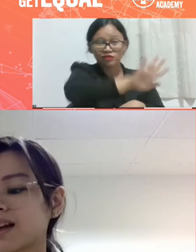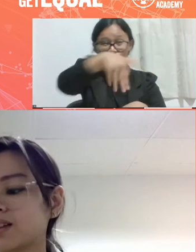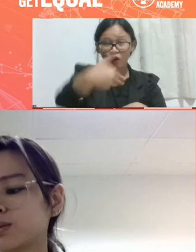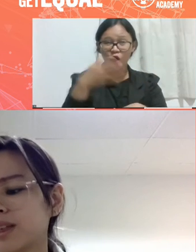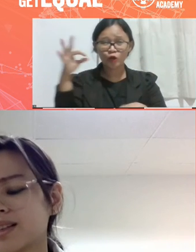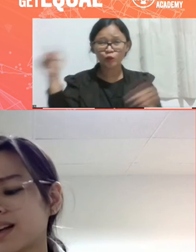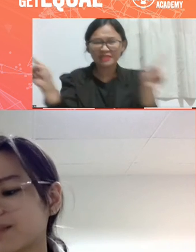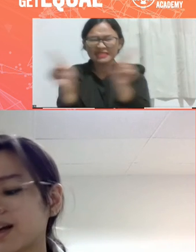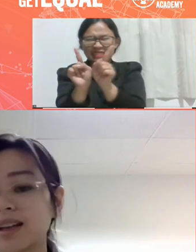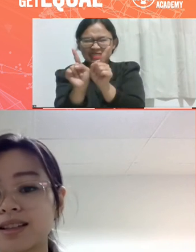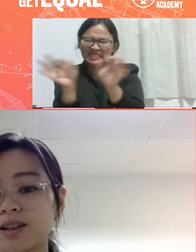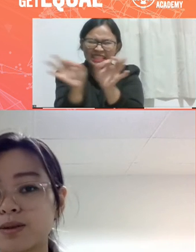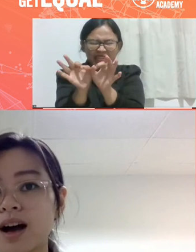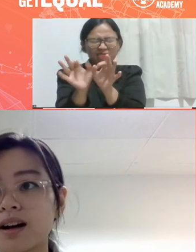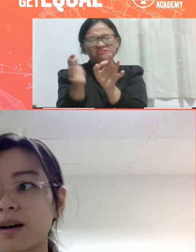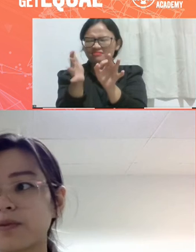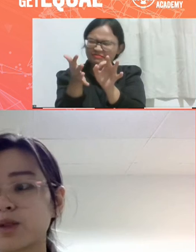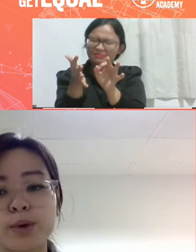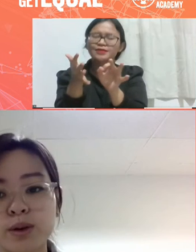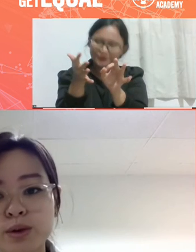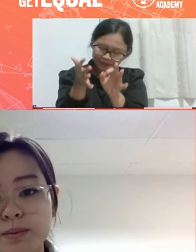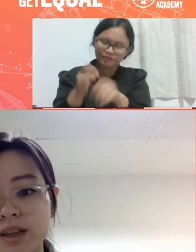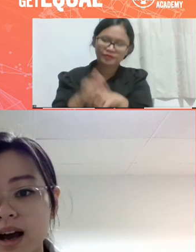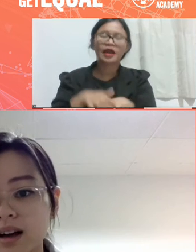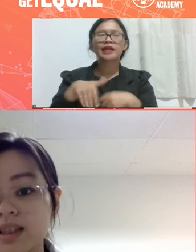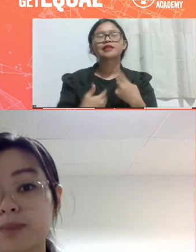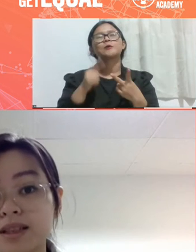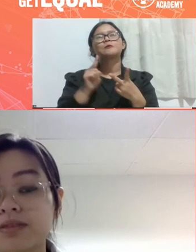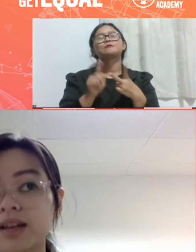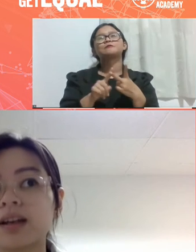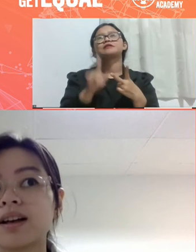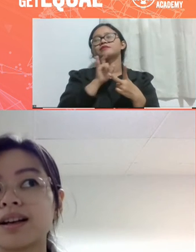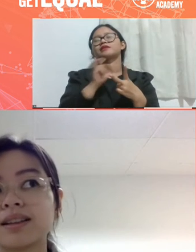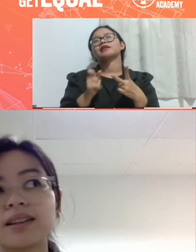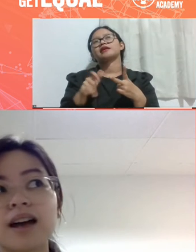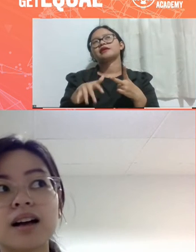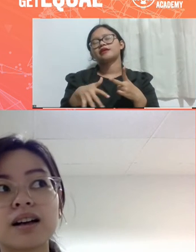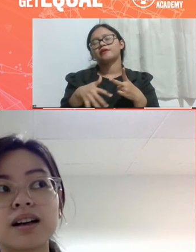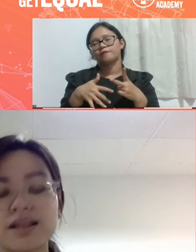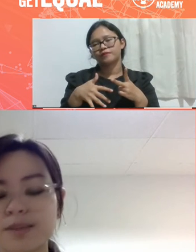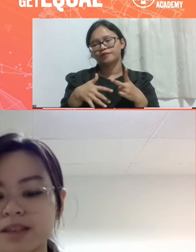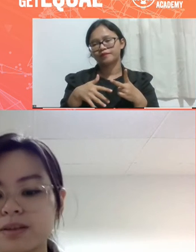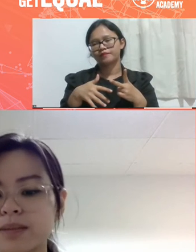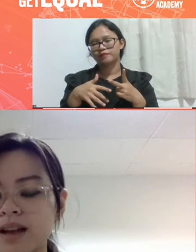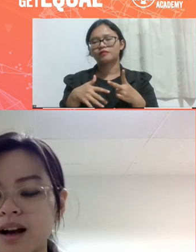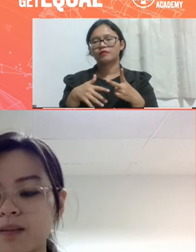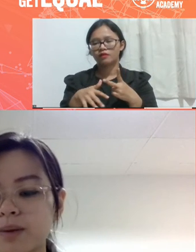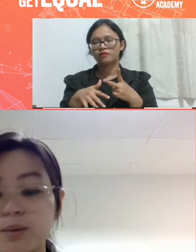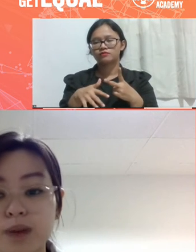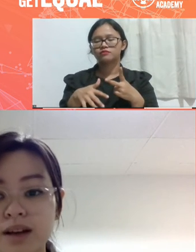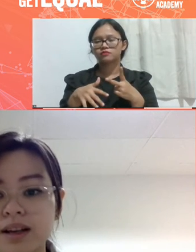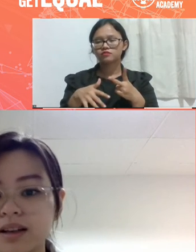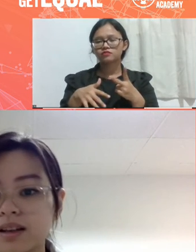Tapi selain itu mungkin cara mengatasinya juga support group yang spesifik tentang spesifik